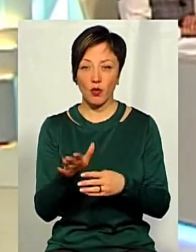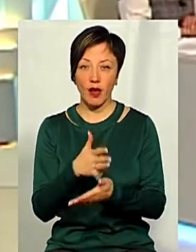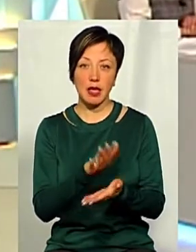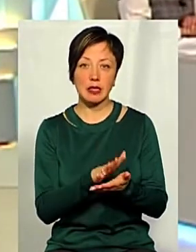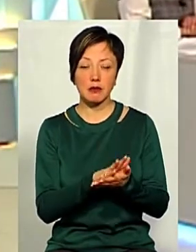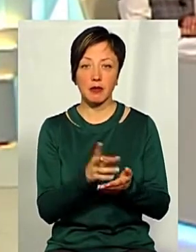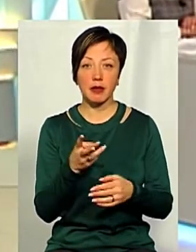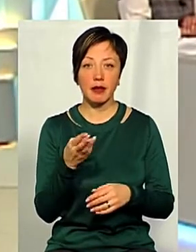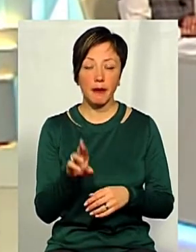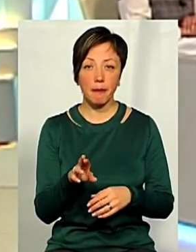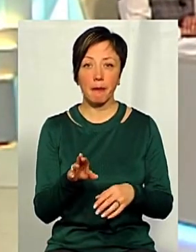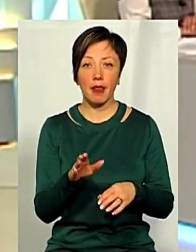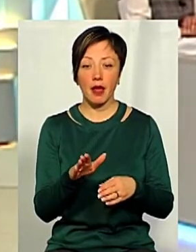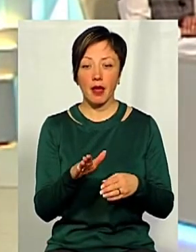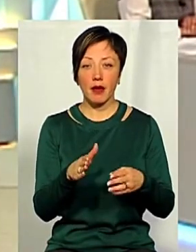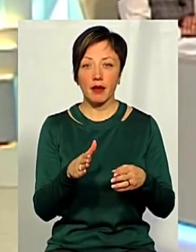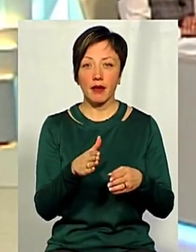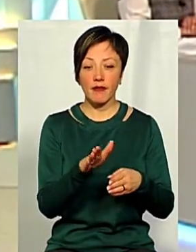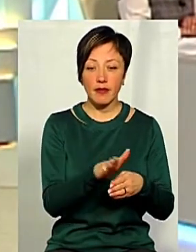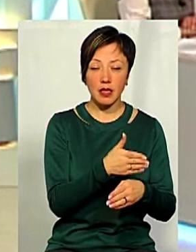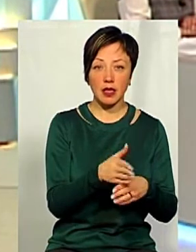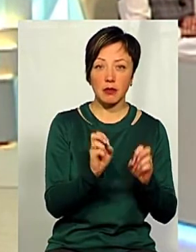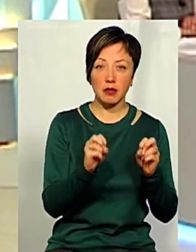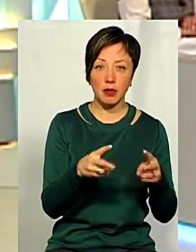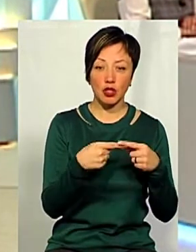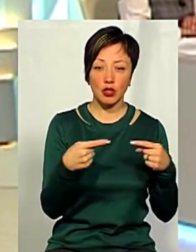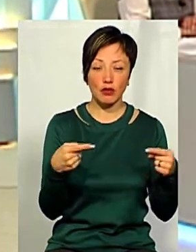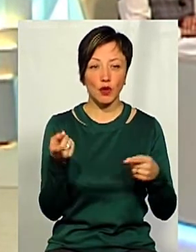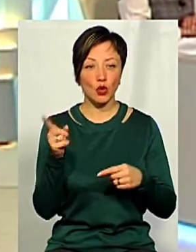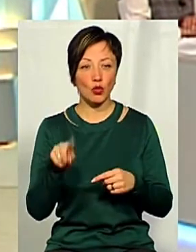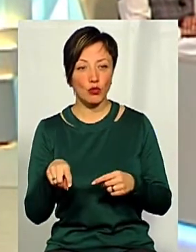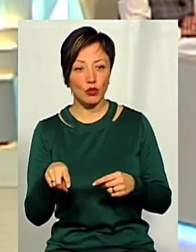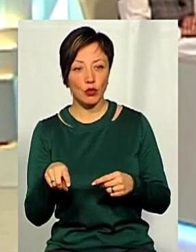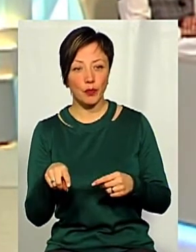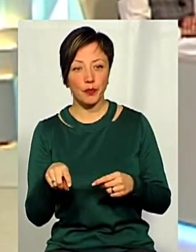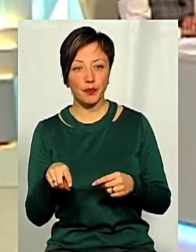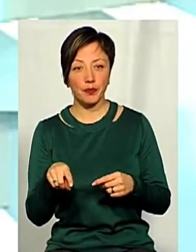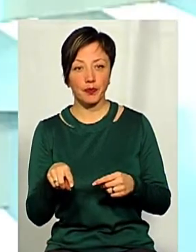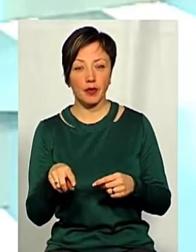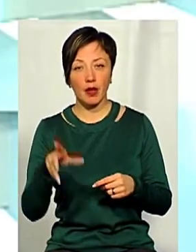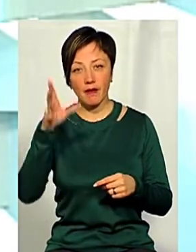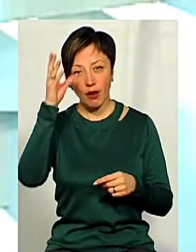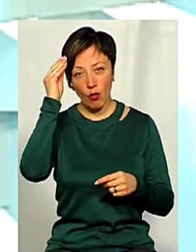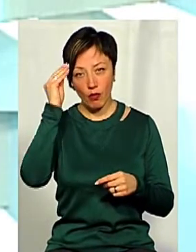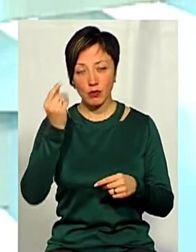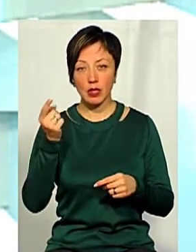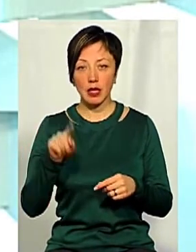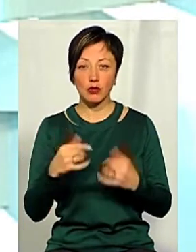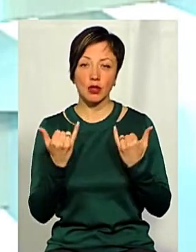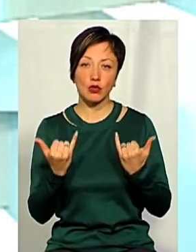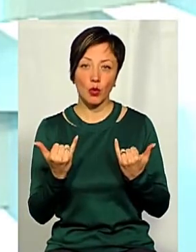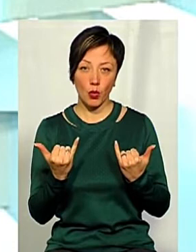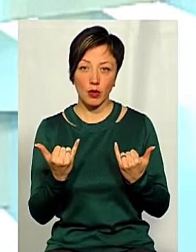сміття, відділення небезпечних речовин. І тому, ну, враховуючи те, що на